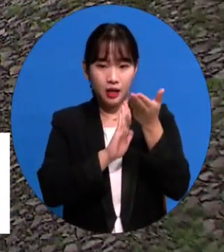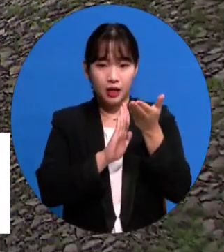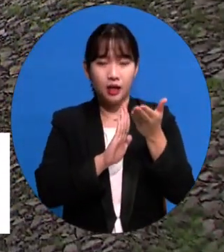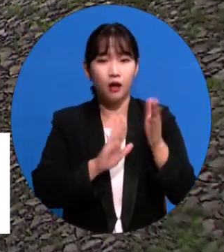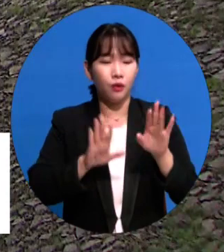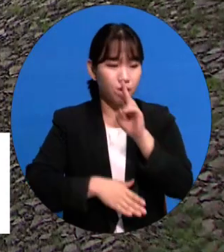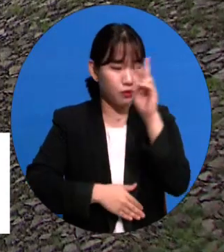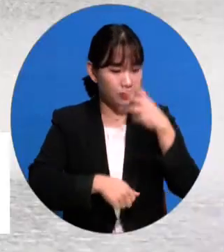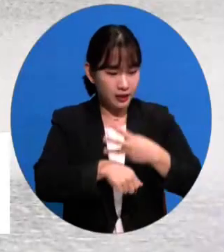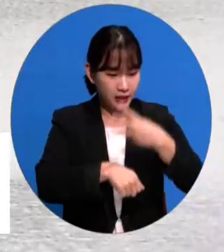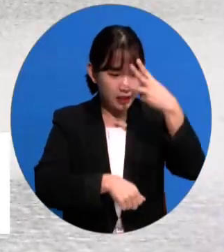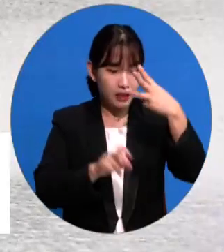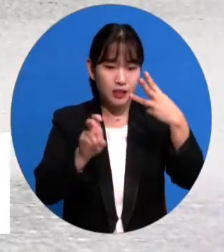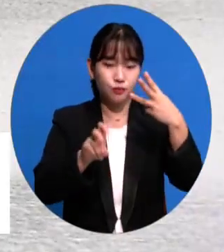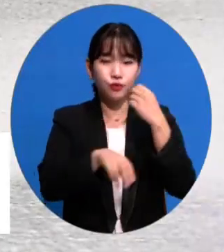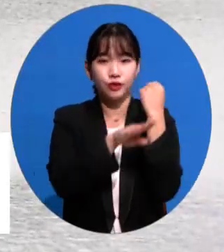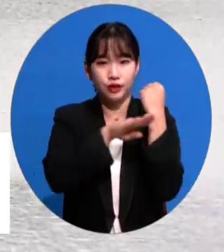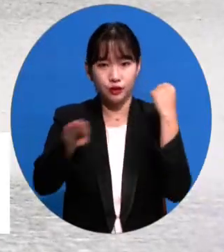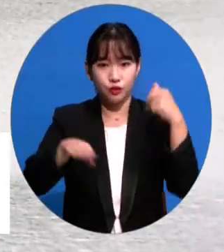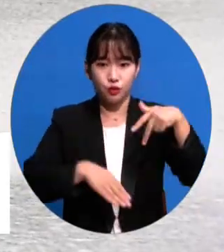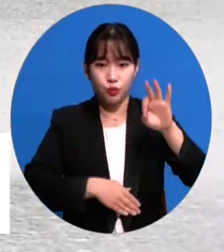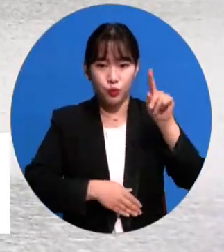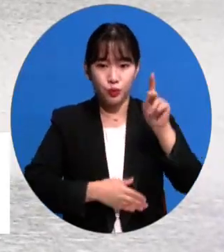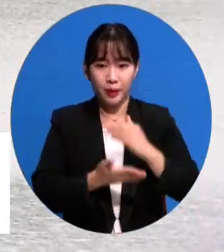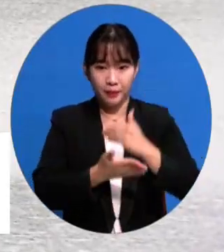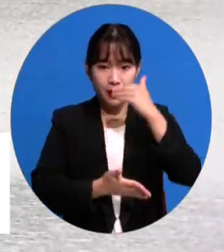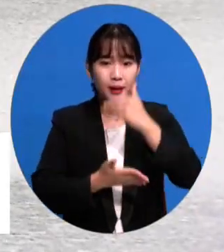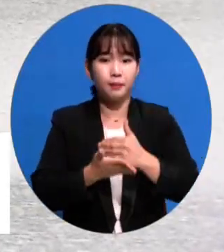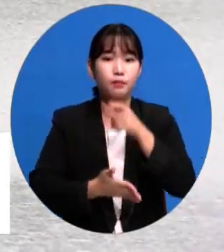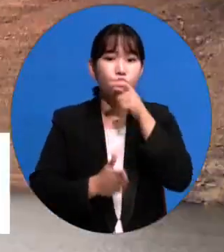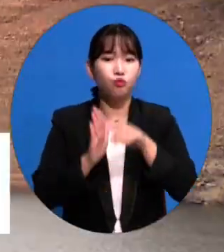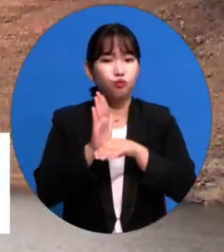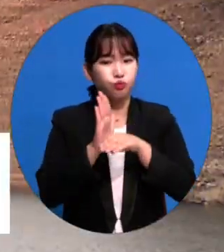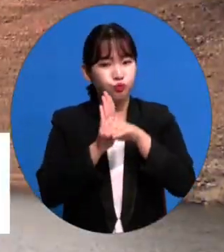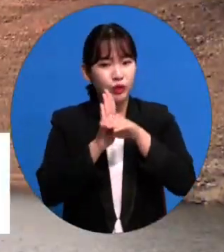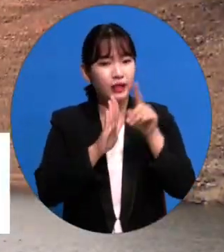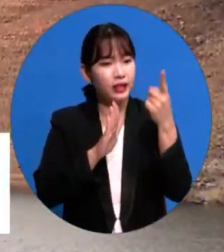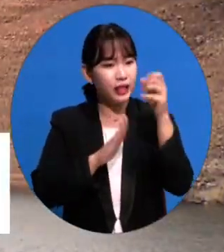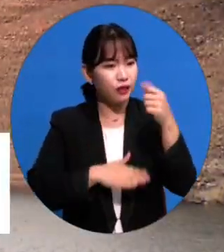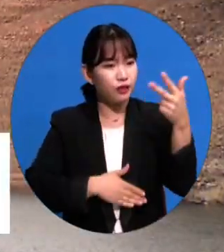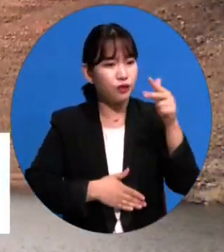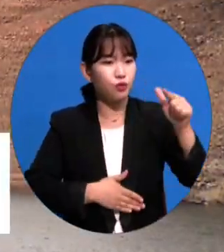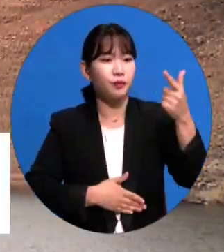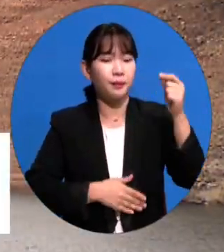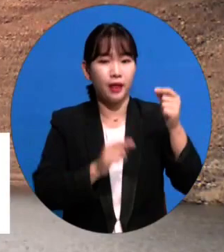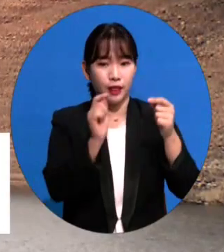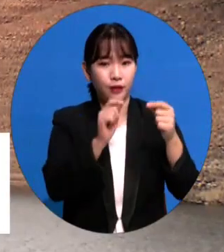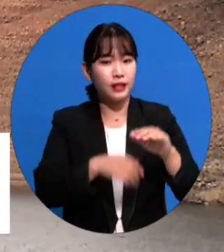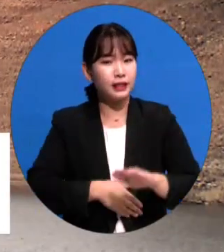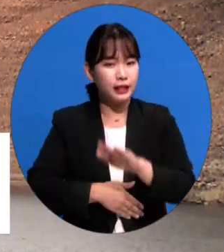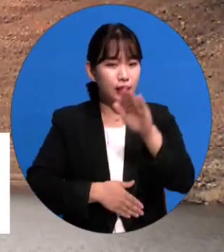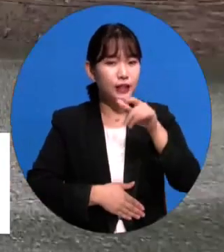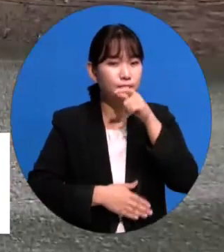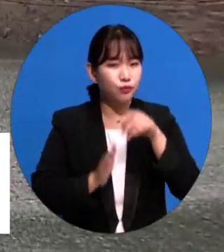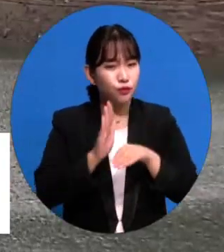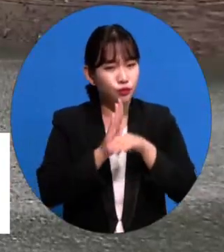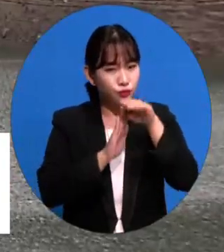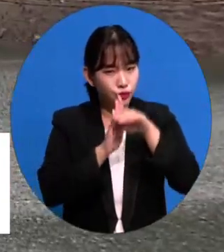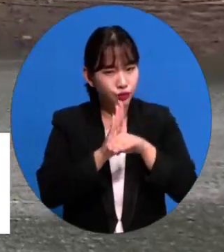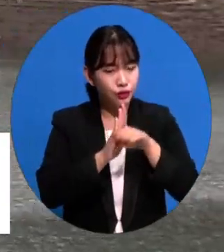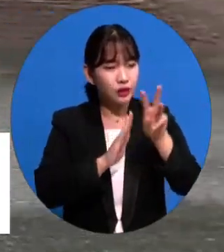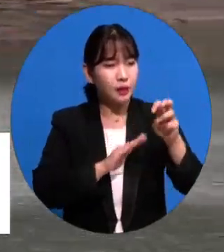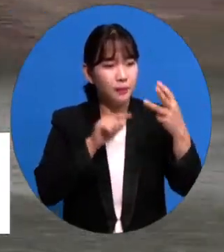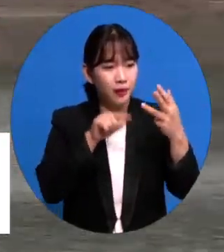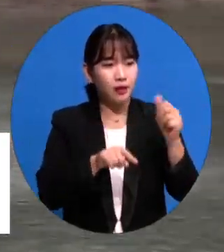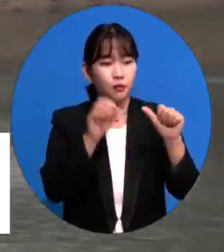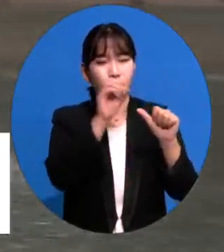오늘 오후 3시 20분 기준 주암댐의 저수량이 1억 7,600만 톤으로 전체 저수율의 38.5%를